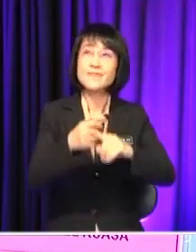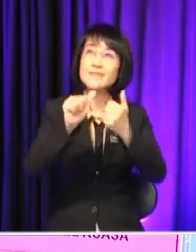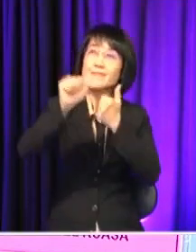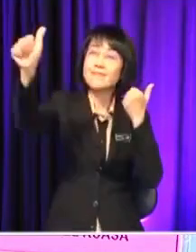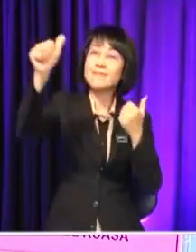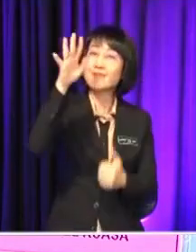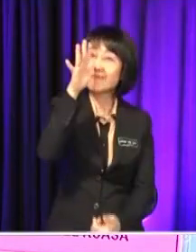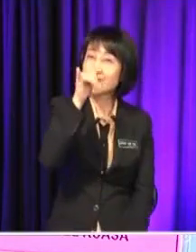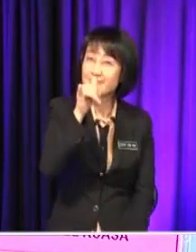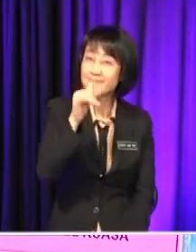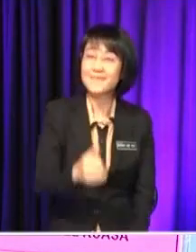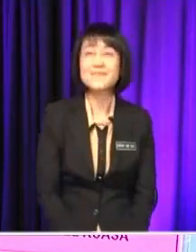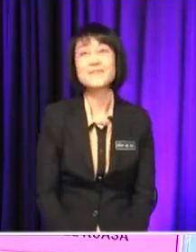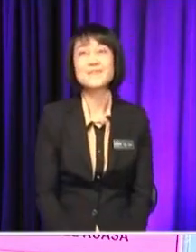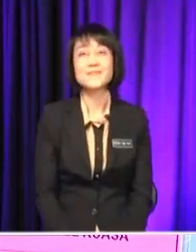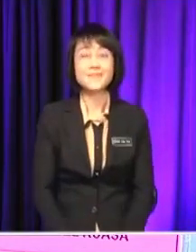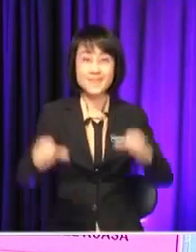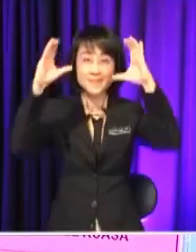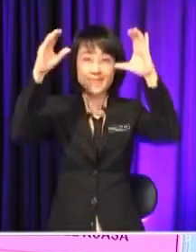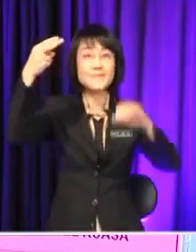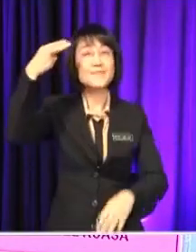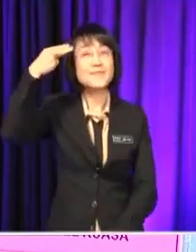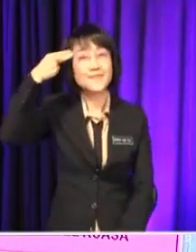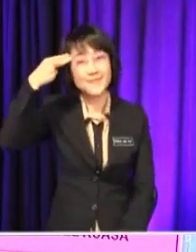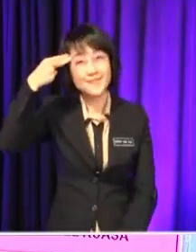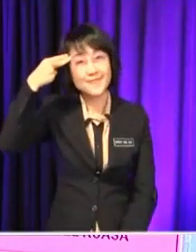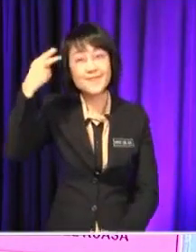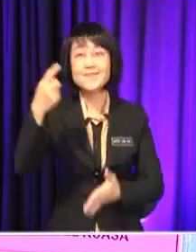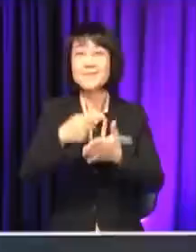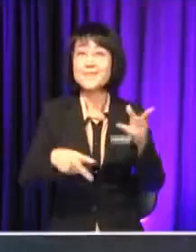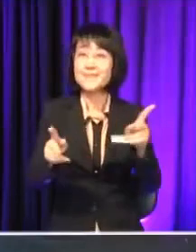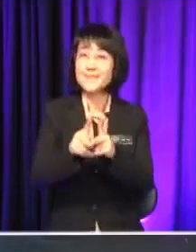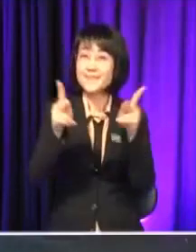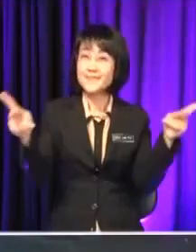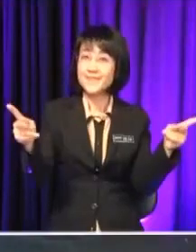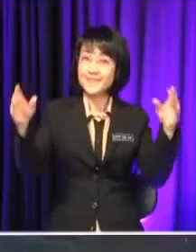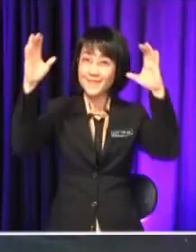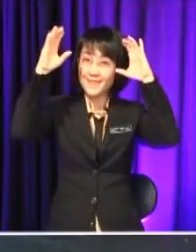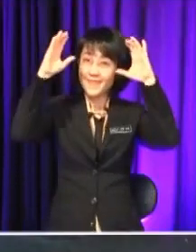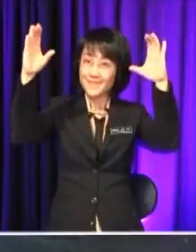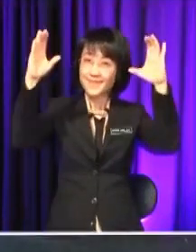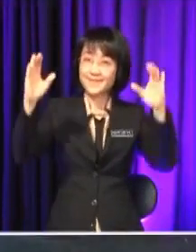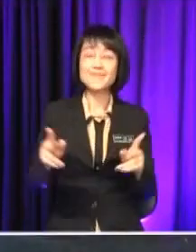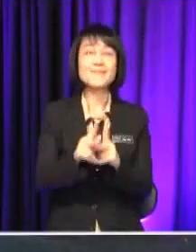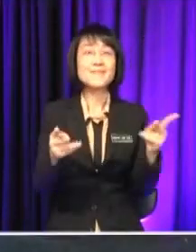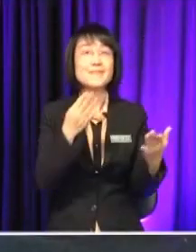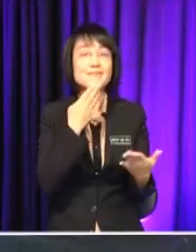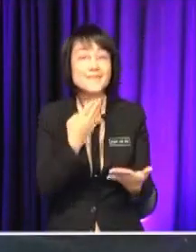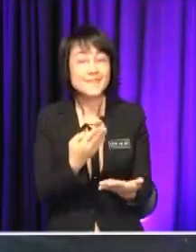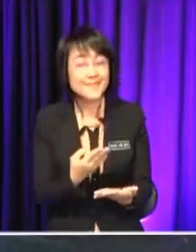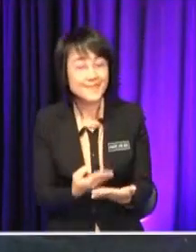kita sama-sama mendengar cewekku Hanafi kames Apa kabar cewekku kabar baik Fizi Alhamdulillah